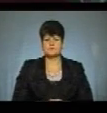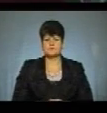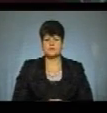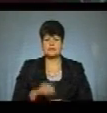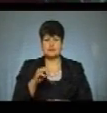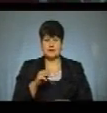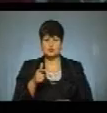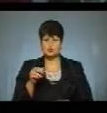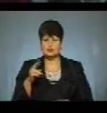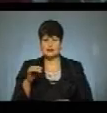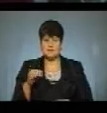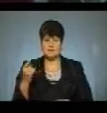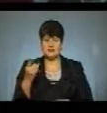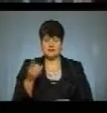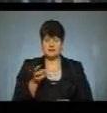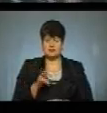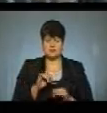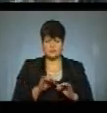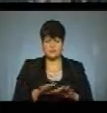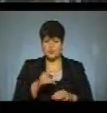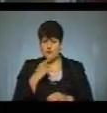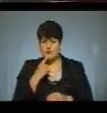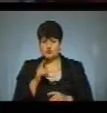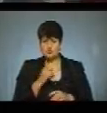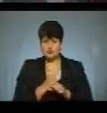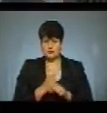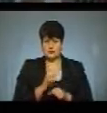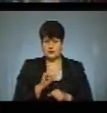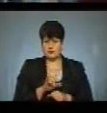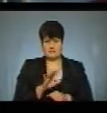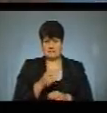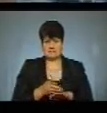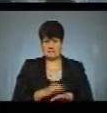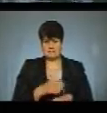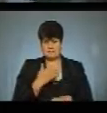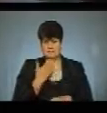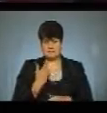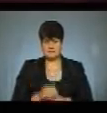Тарас Гудима вперше долучився до акції. Каже, що робота для нього не складна.